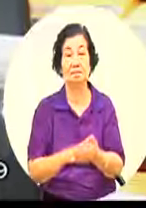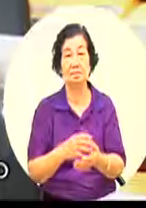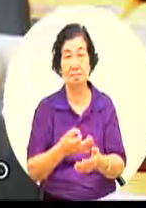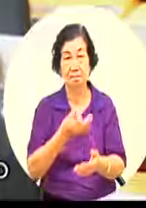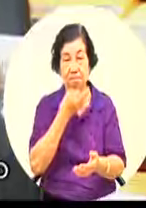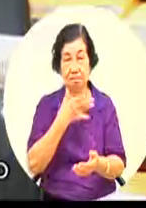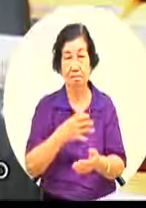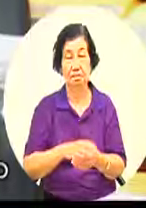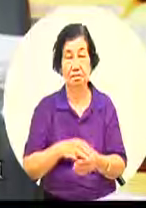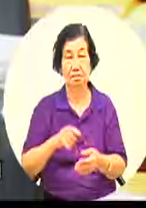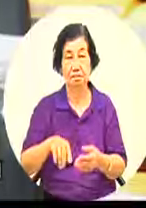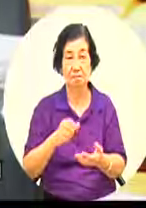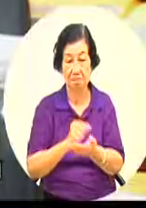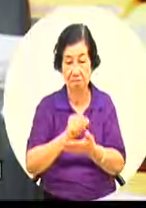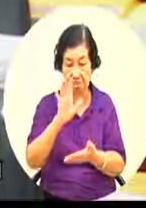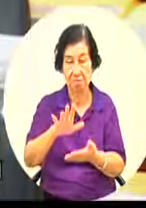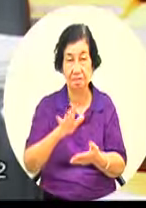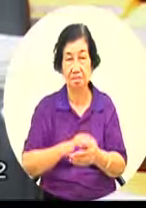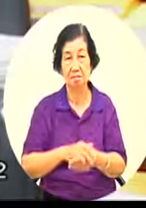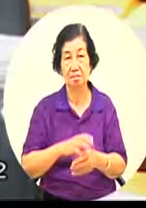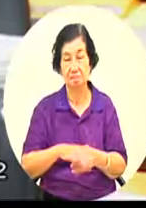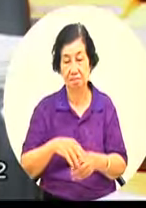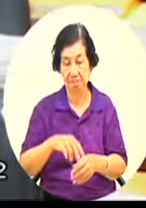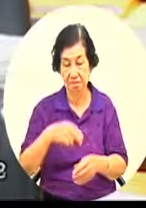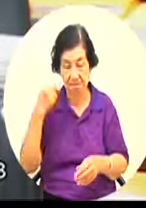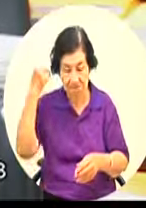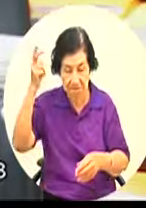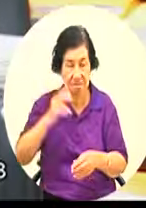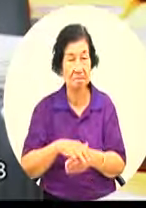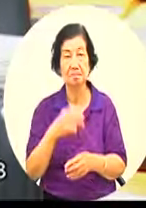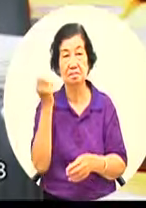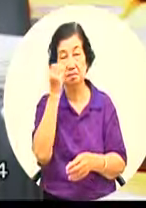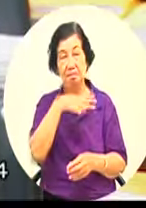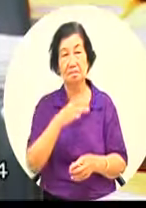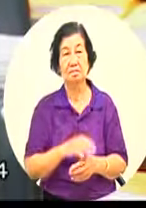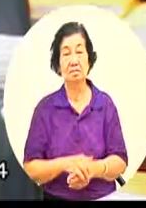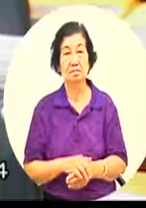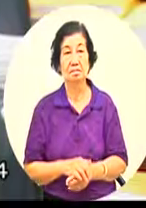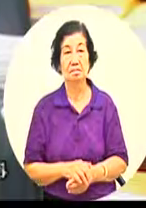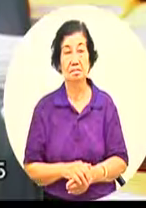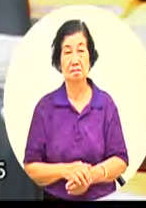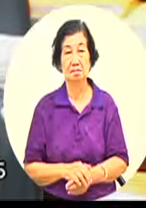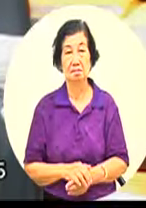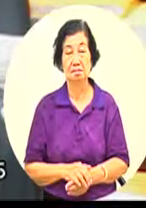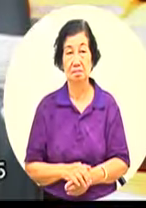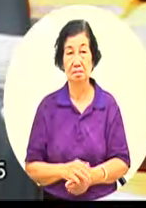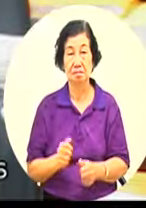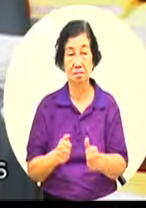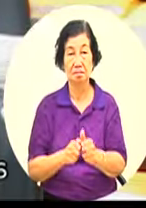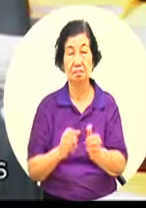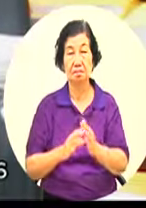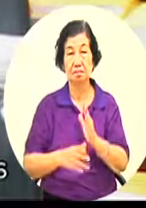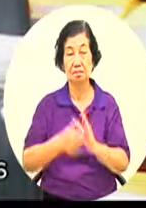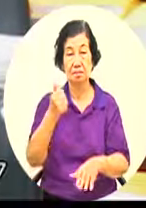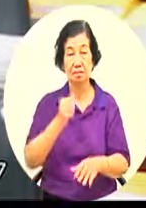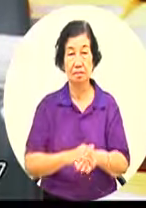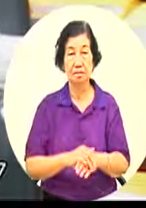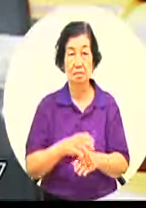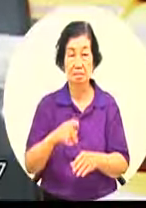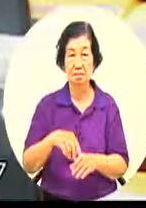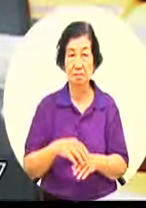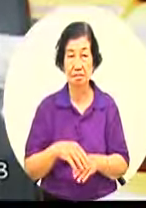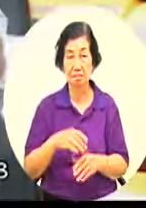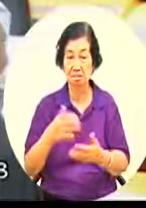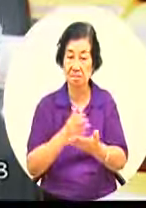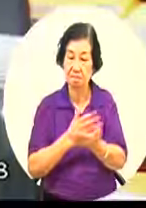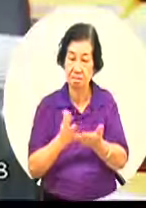你买报告写到干嘛，这样让人干嘛就压榨了嘛，对不对？哦，副局长，我觉得应该是这样，因为我们也不是在批评他，社